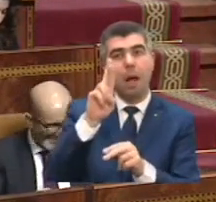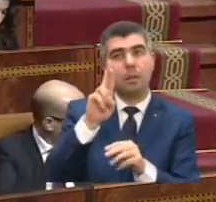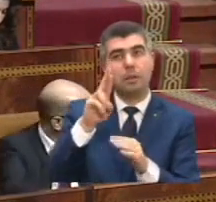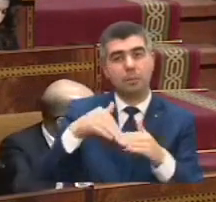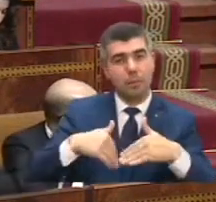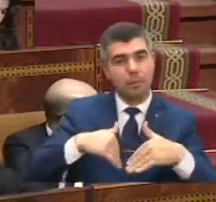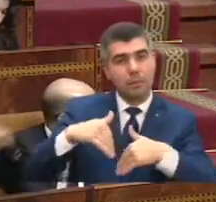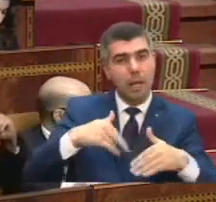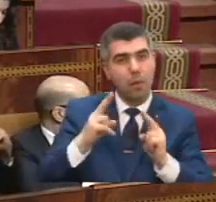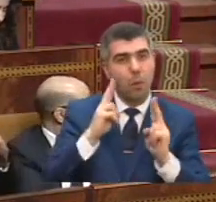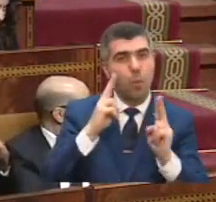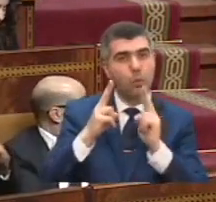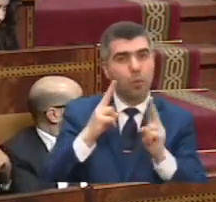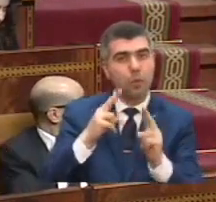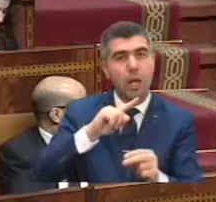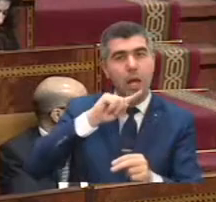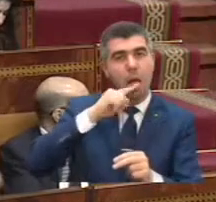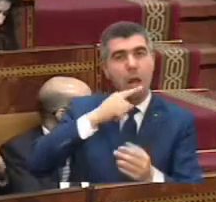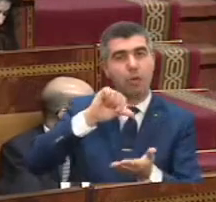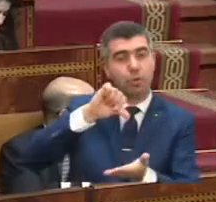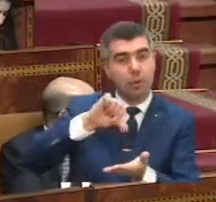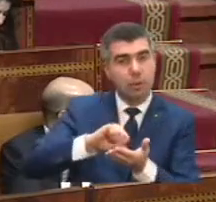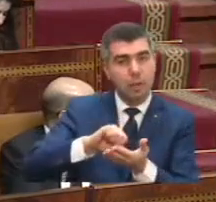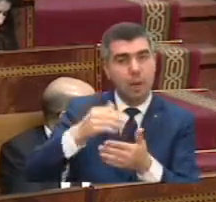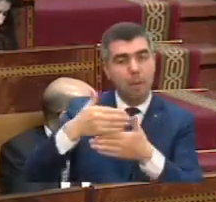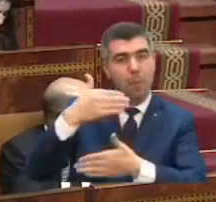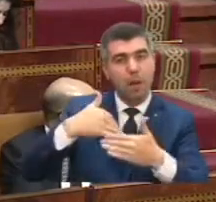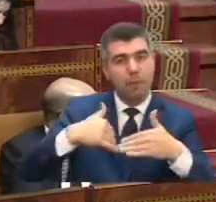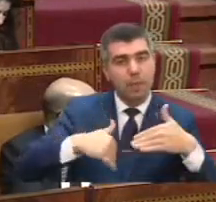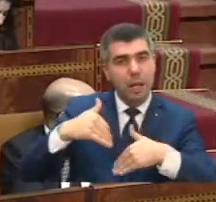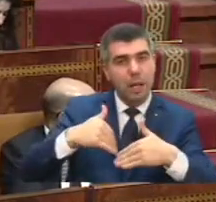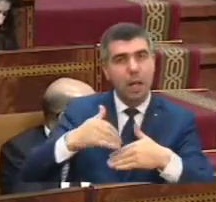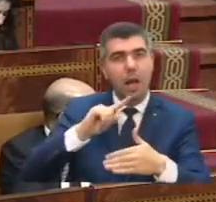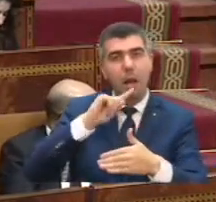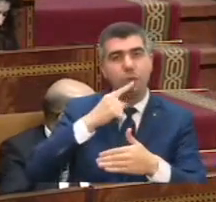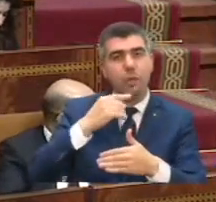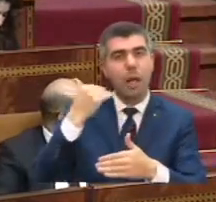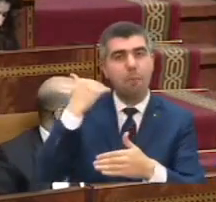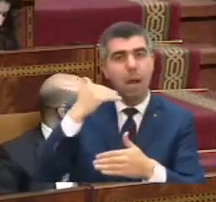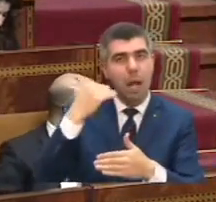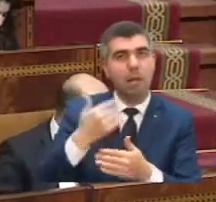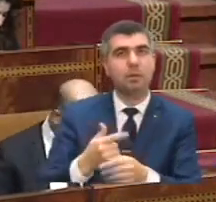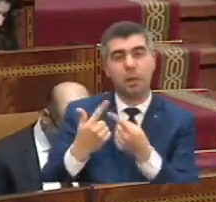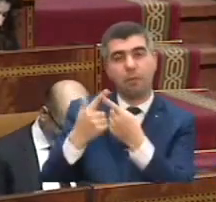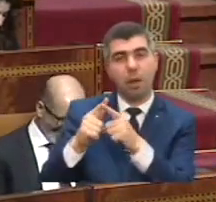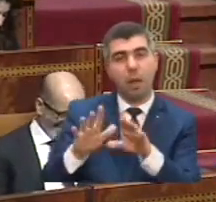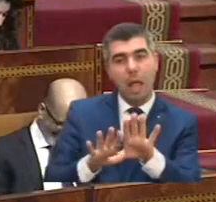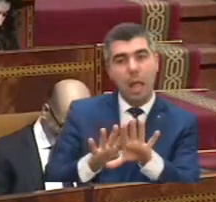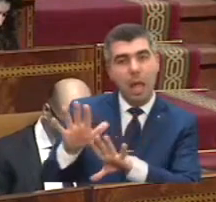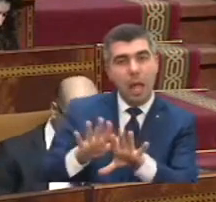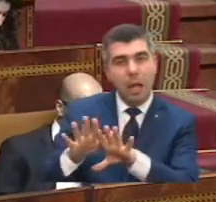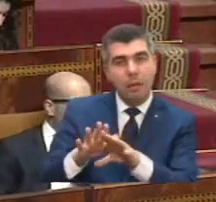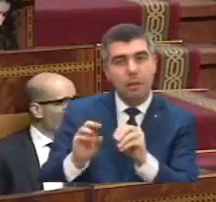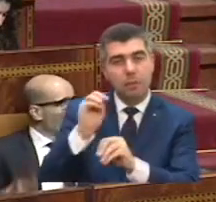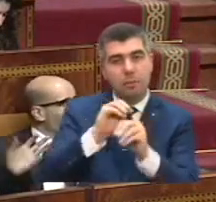السريع الرابطة بين الرشيدية ومكناس، بناء الطريق السريع الرابطة بين جهات درعا تفيلات وجهات سوسمسة، إتمام